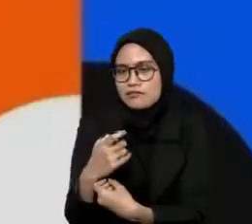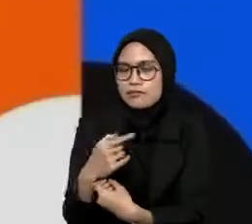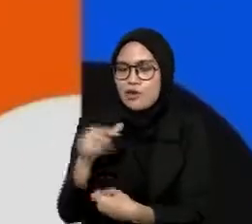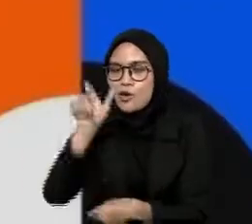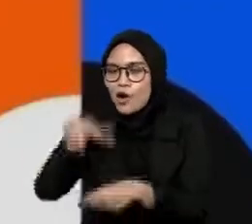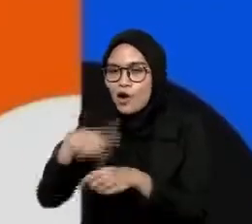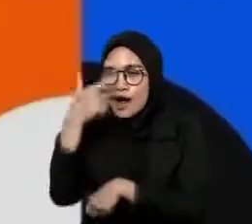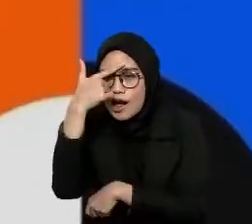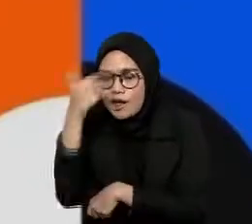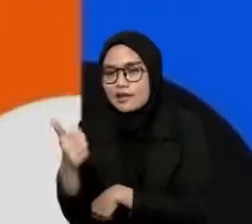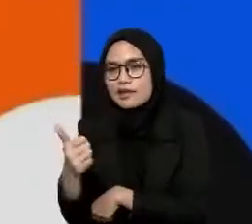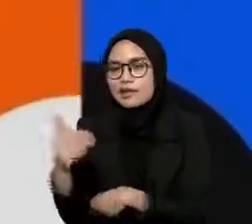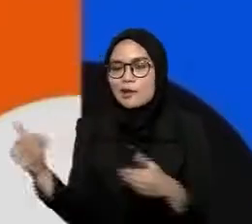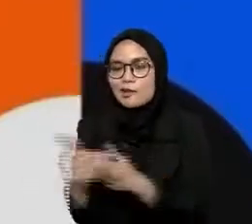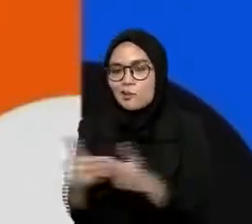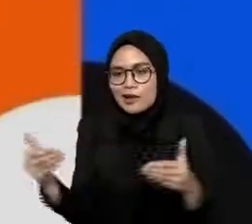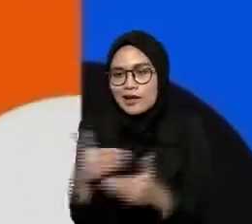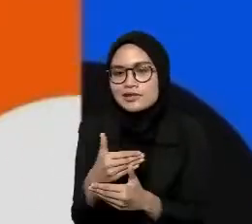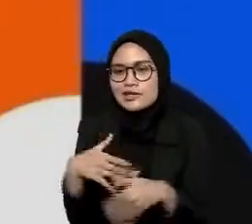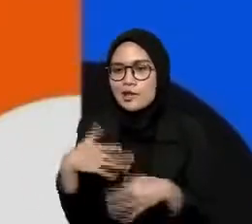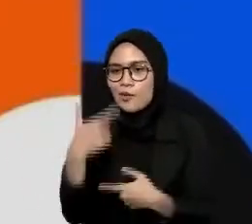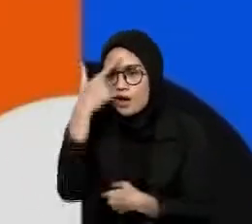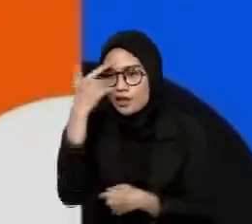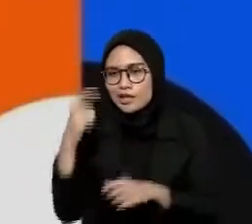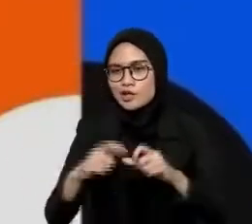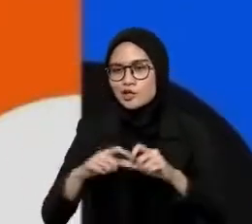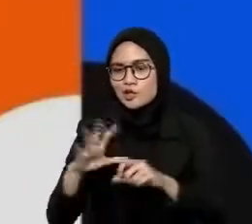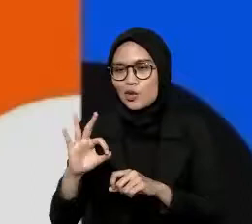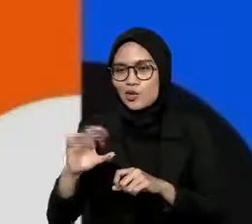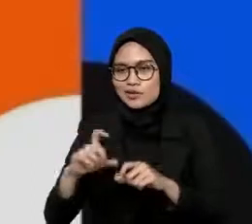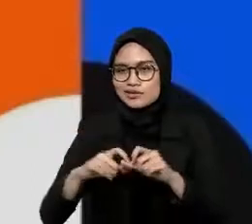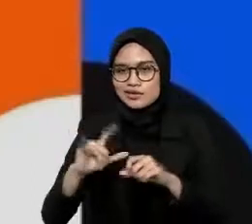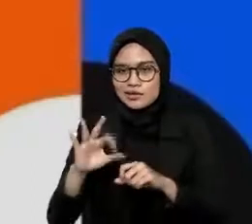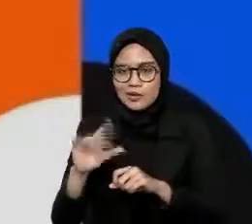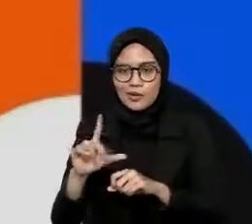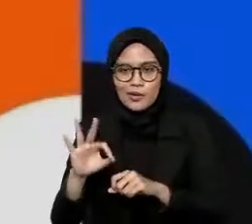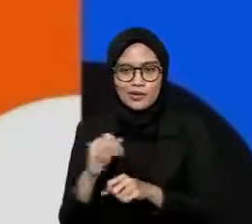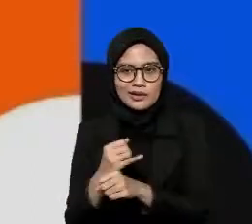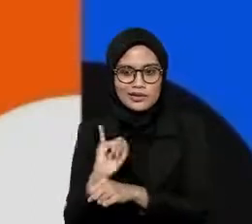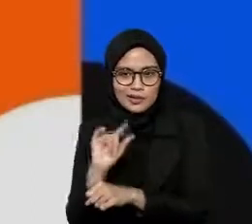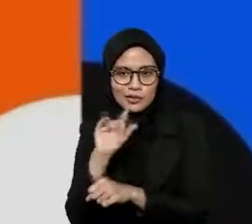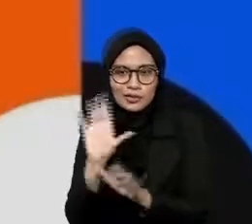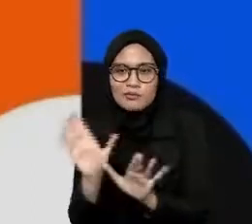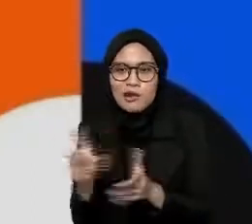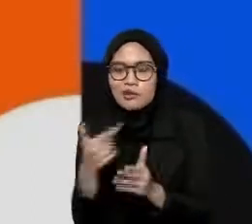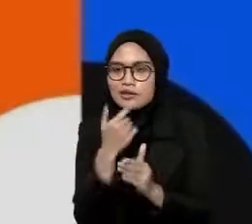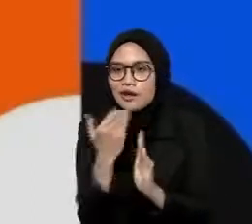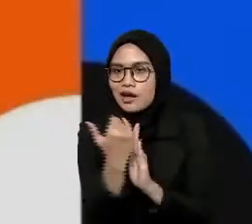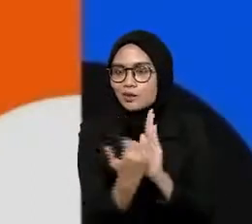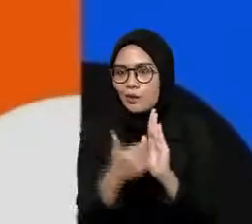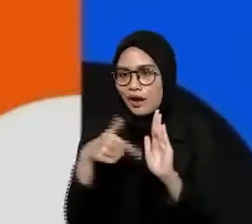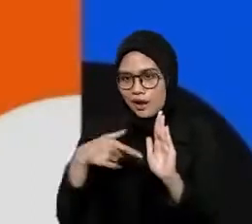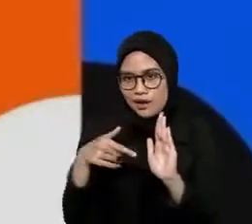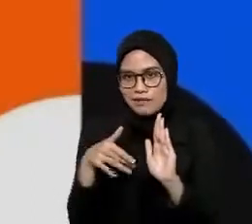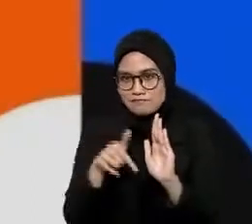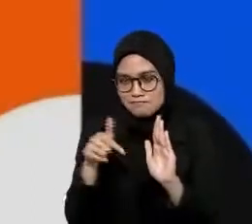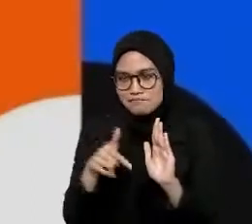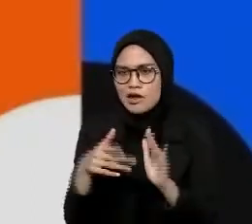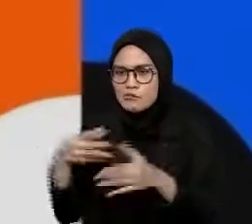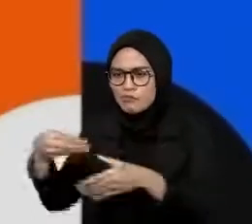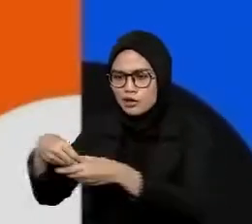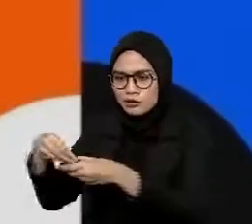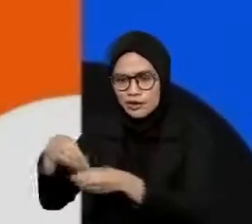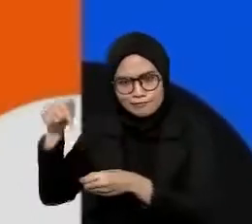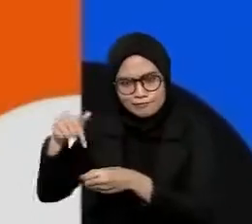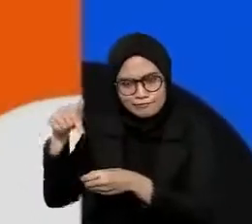transportasi, sosiolog, dan juga stakeholders lainnya dalam rangka untuk penyusunan kebijakan pengendalian transportasi. Masukan ini